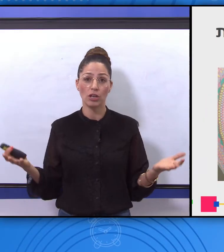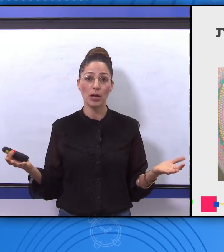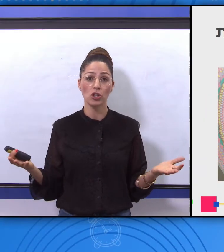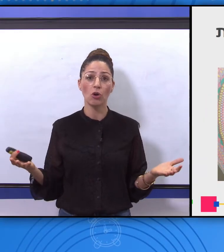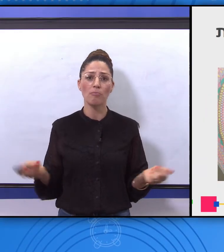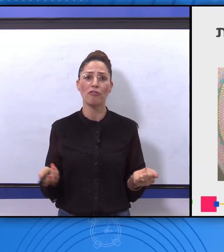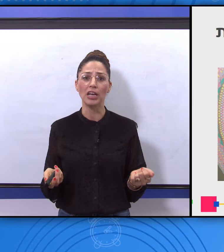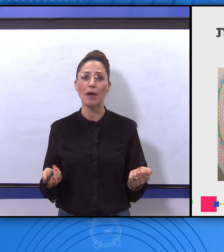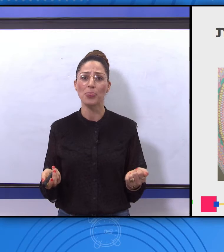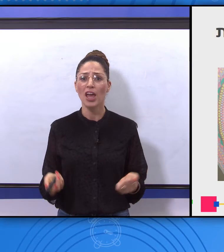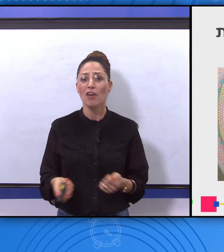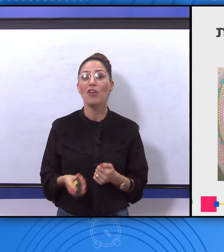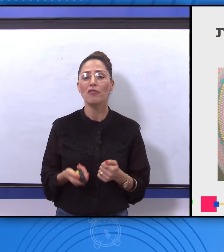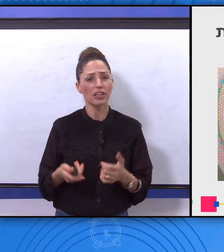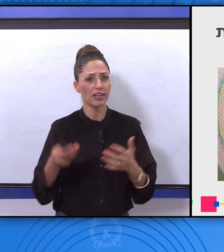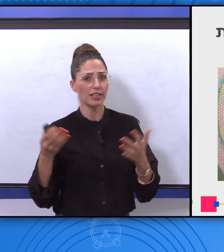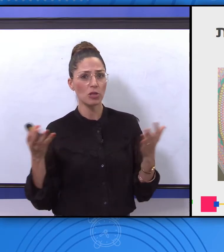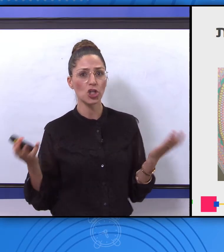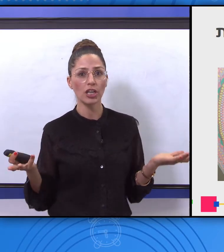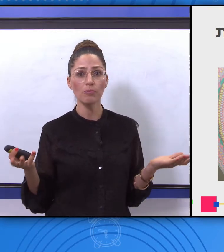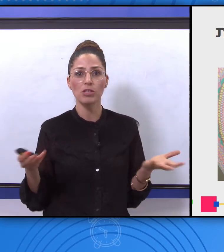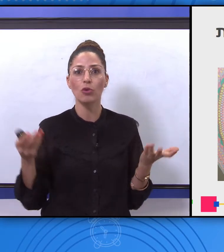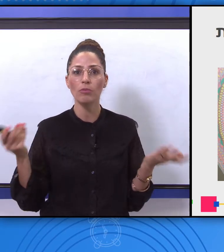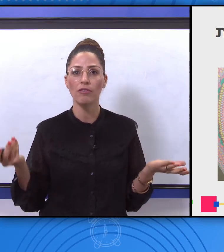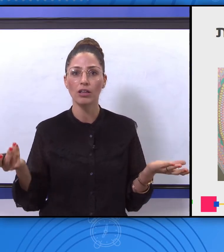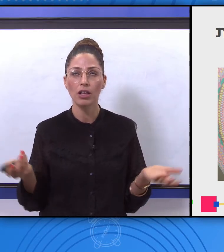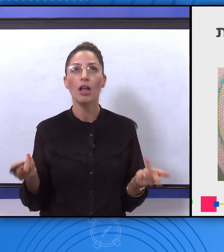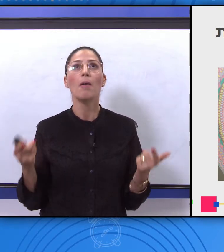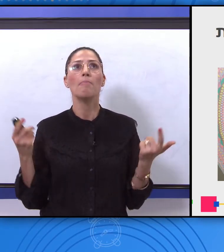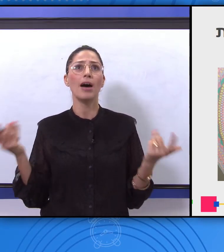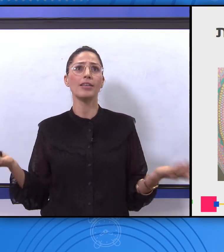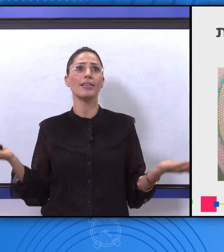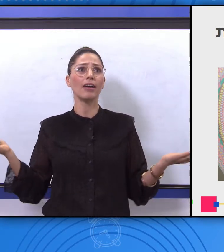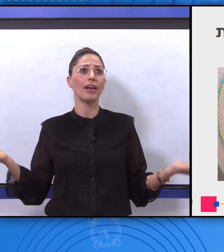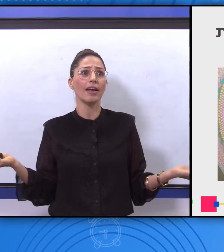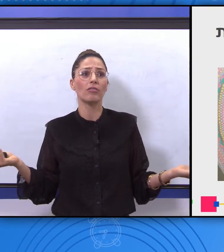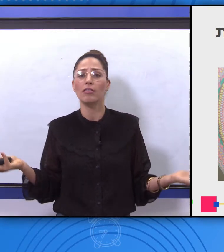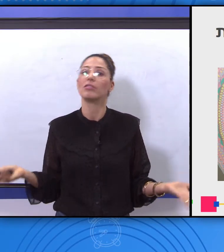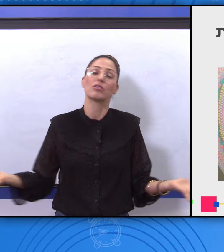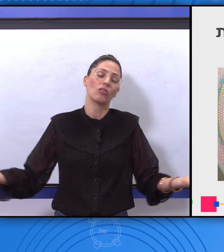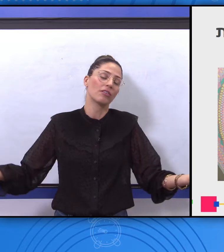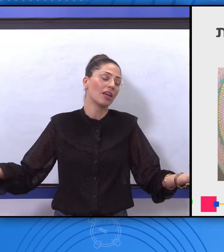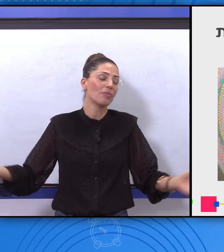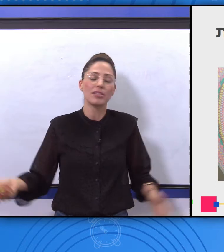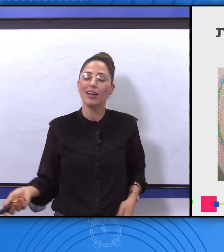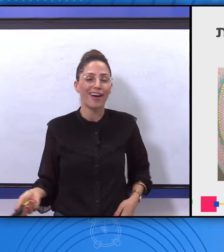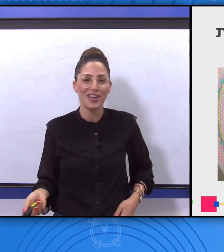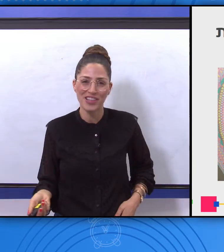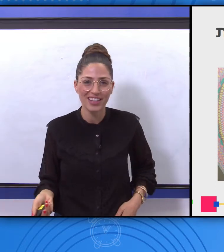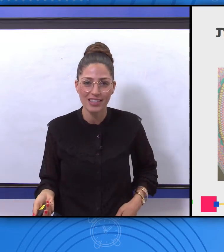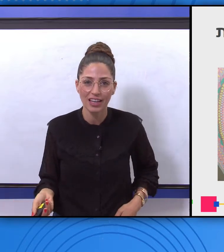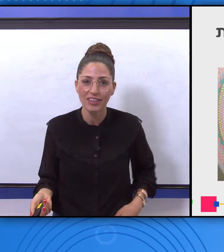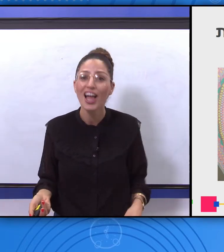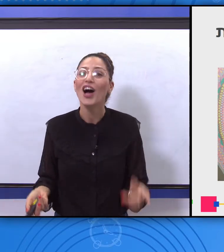לבית של הבת שלו מפעילה. והביאה תקליטים ישנים צבועים לבן. מה זה תקליט? צודקים, סליחה,